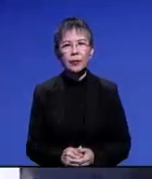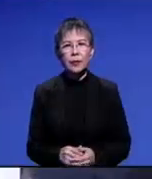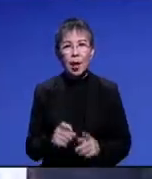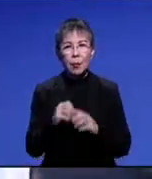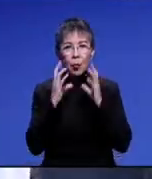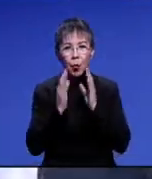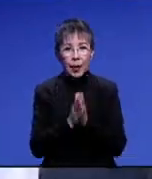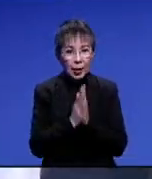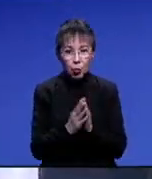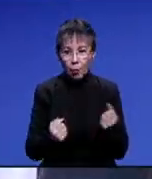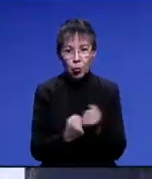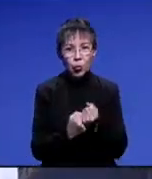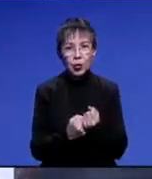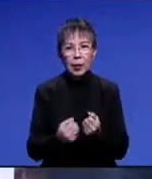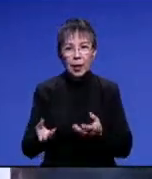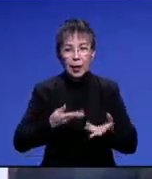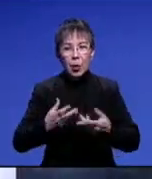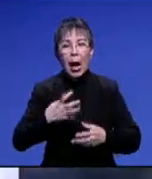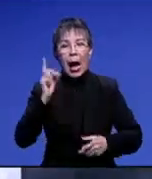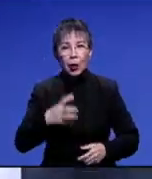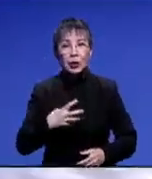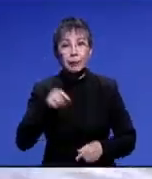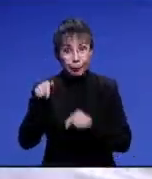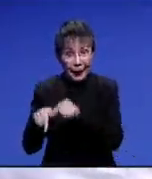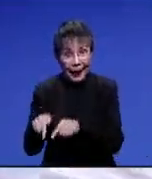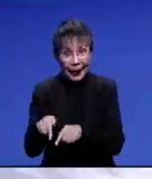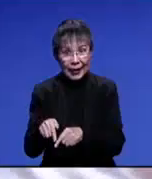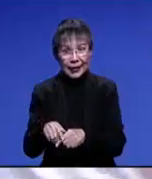Prabowo juga meminta para pendukungnya untuk menyalurkan hak pilih 17 April